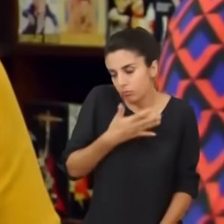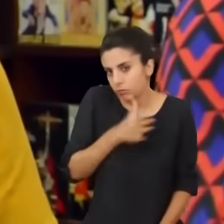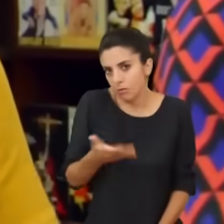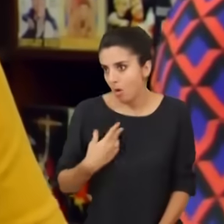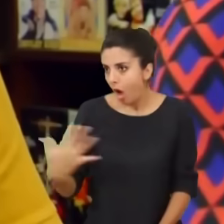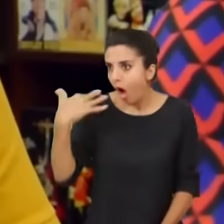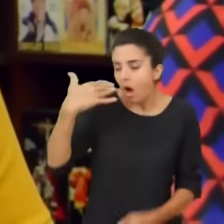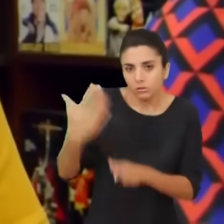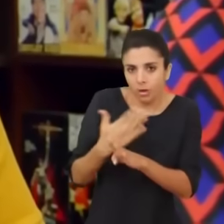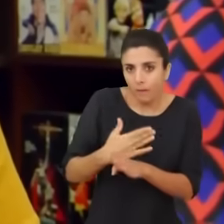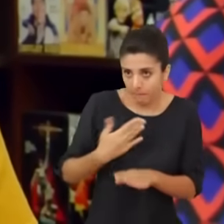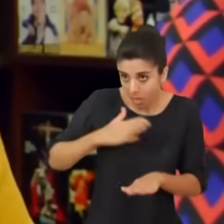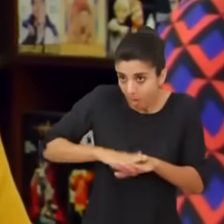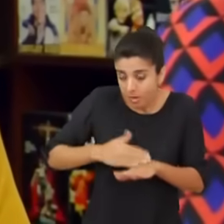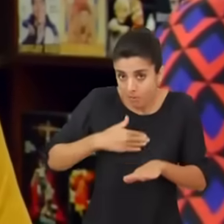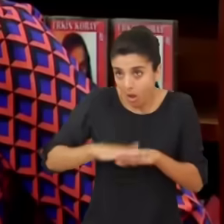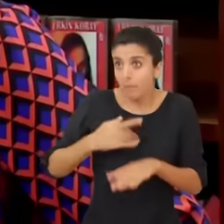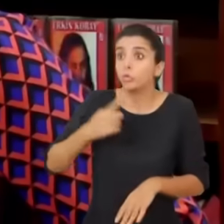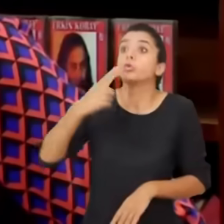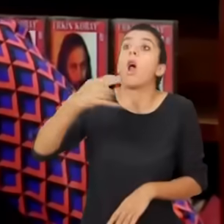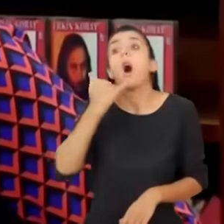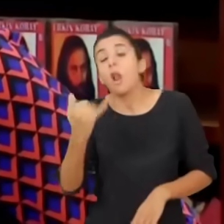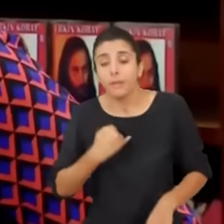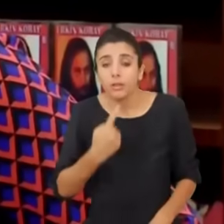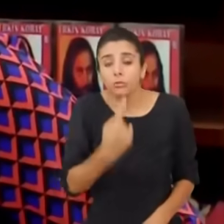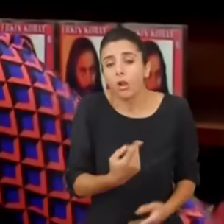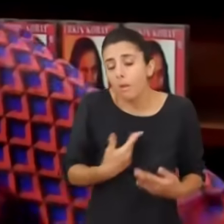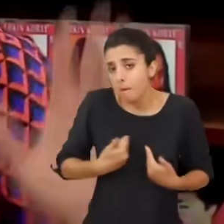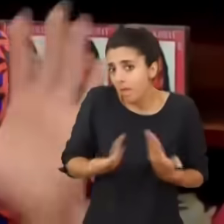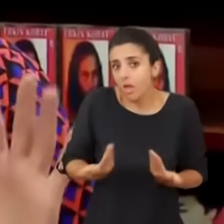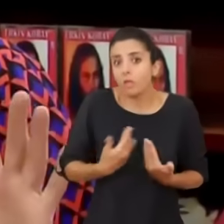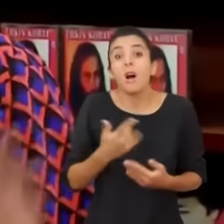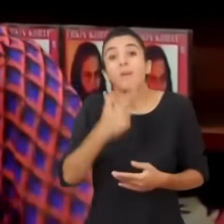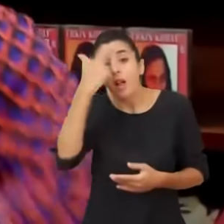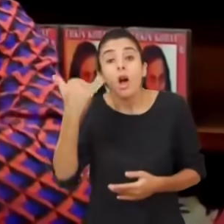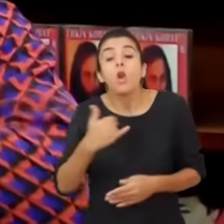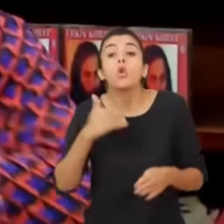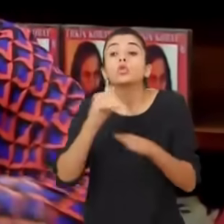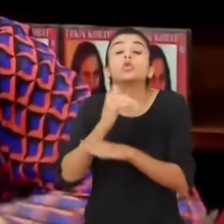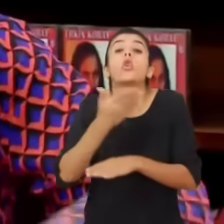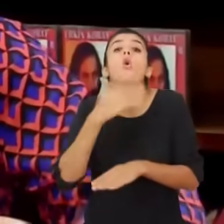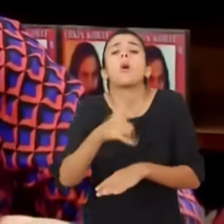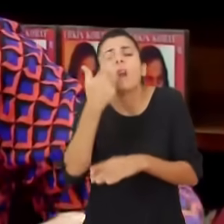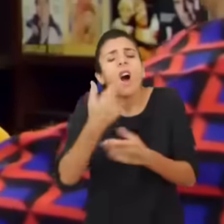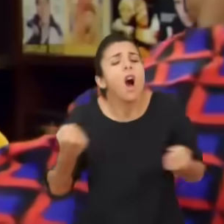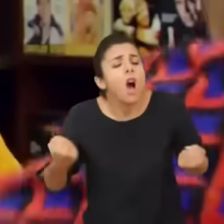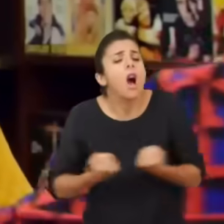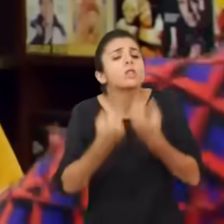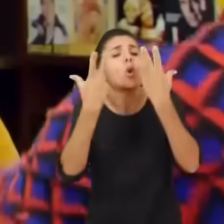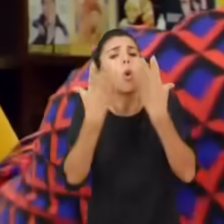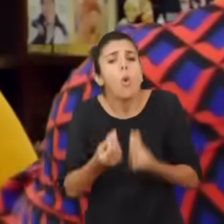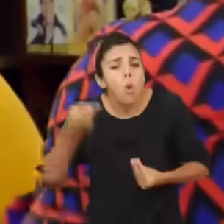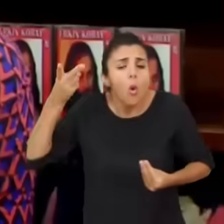bana ne bağırıyorsun? Ben ne yaptım ya? Ben mi diyorum ara diye? Hayır. Ararsın ustam yok de. Ustam yok de. Ustamı elim mi trafik kazasında